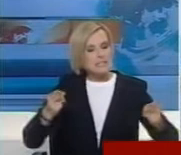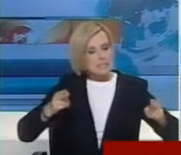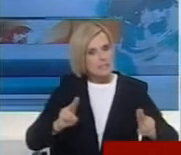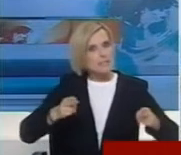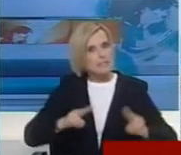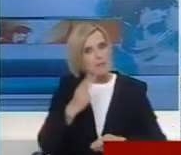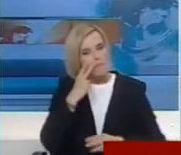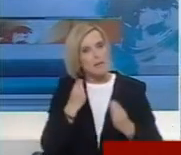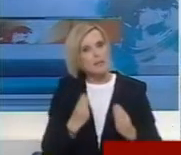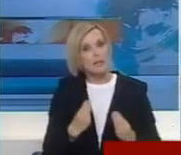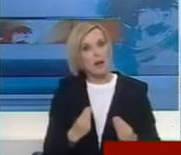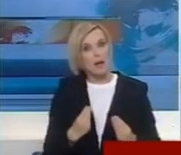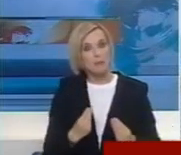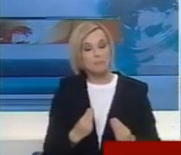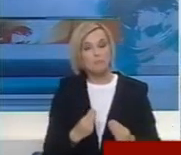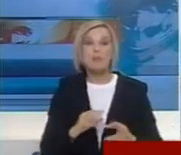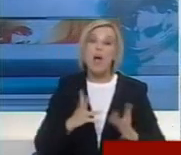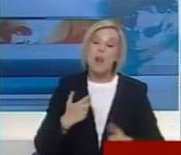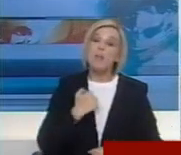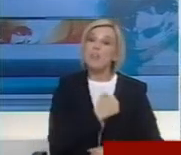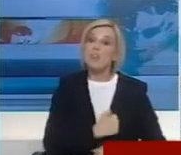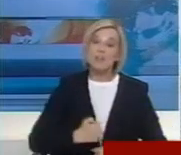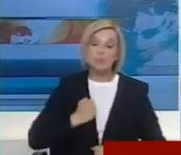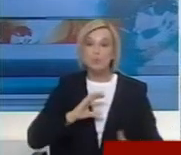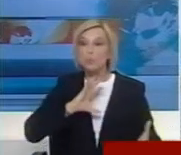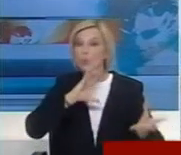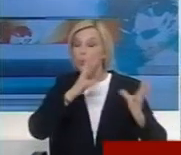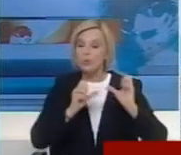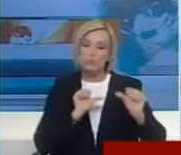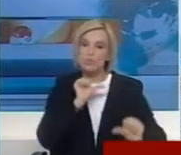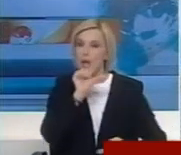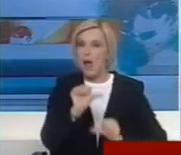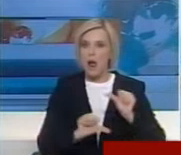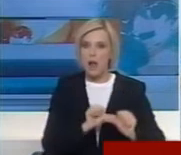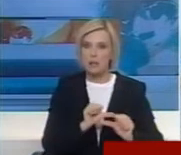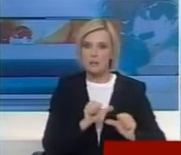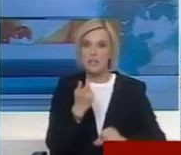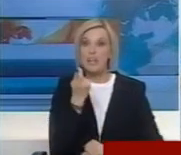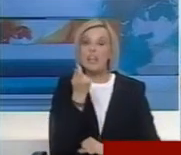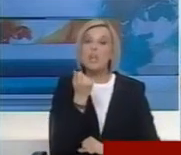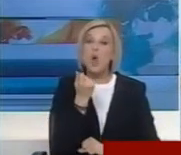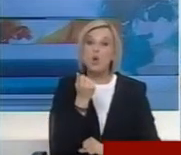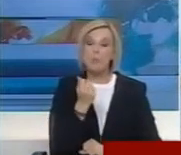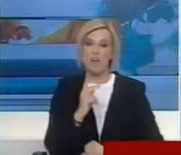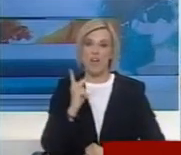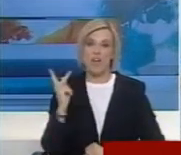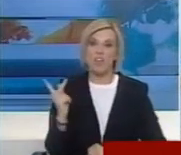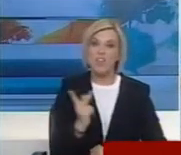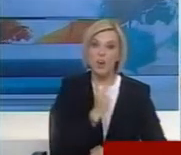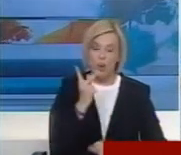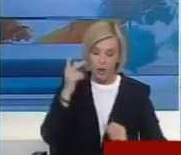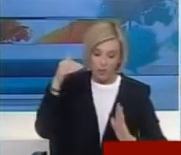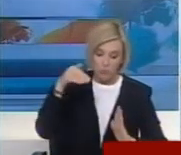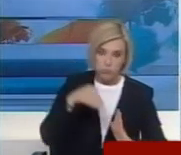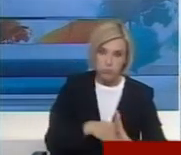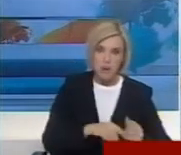Ο κόσμος όπως τον ξέρουμε όμως αλλάζει. Οι κοινωνικές και οικονομικές επιπτώσεις είναι τεράστιες. Η ενότητα του κόσμου